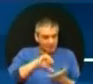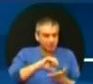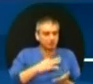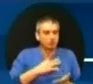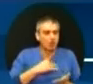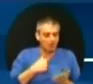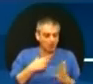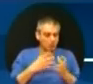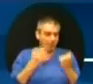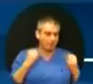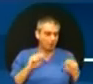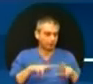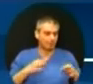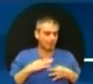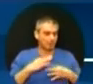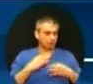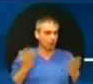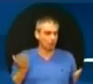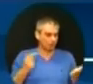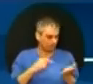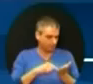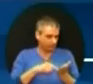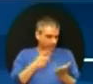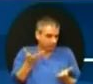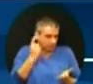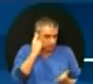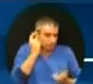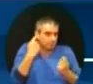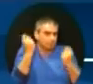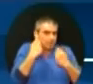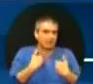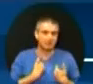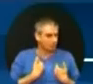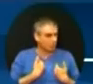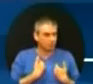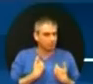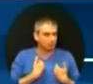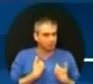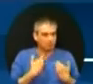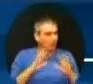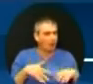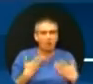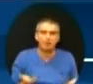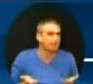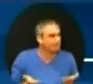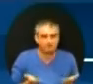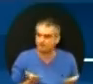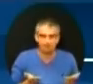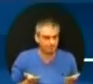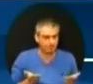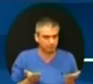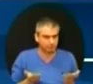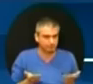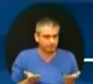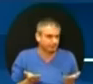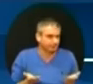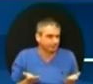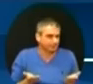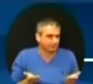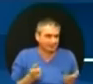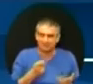שלנו, אנחנו עם חופשי בארצנו. לכן זה מדהים אותי. מה אנחנו פה? איזה, אני לא יודע